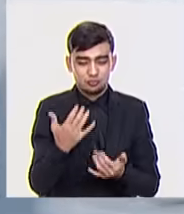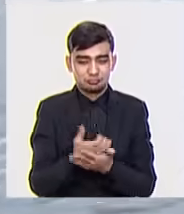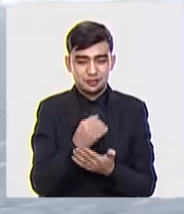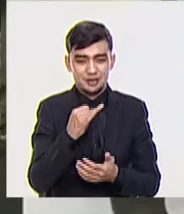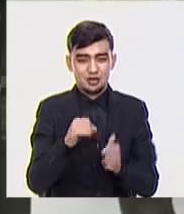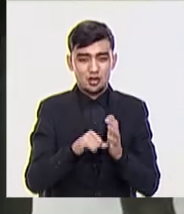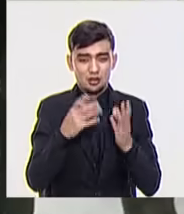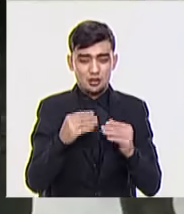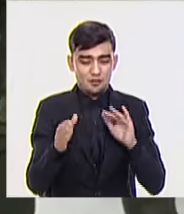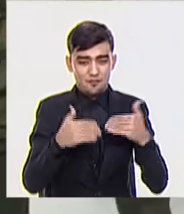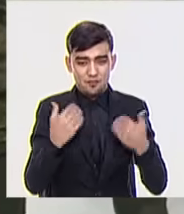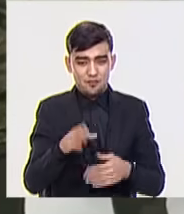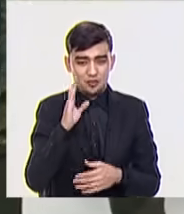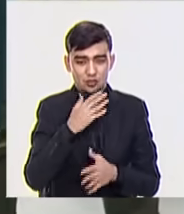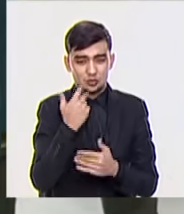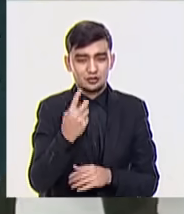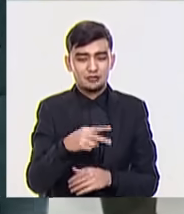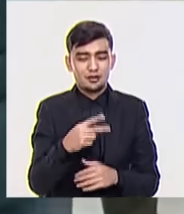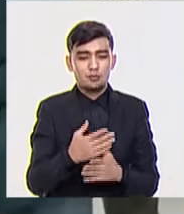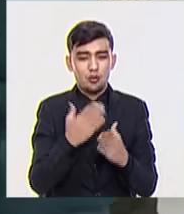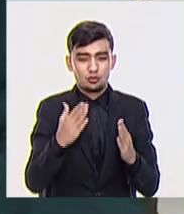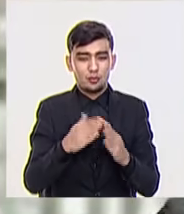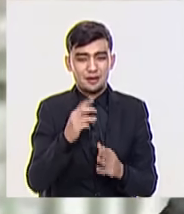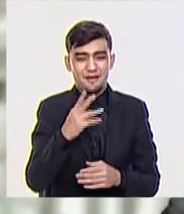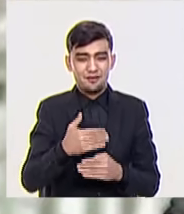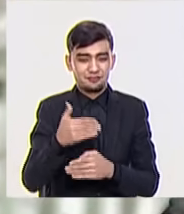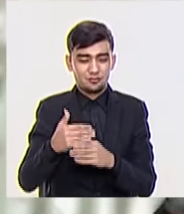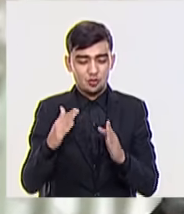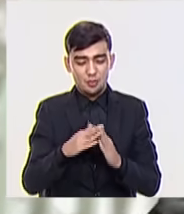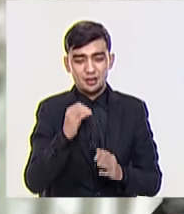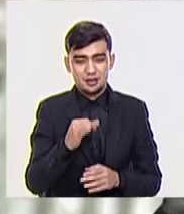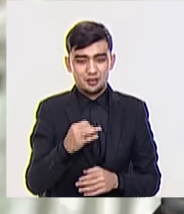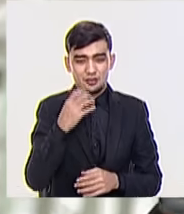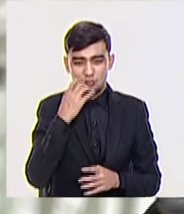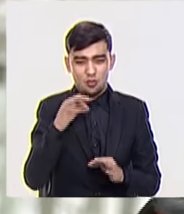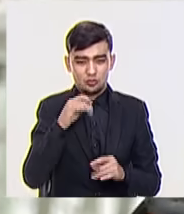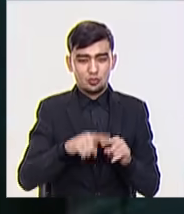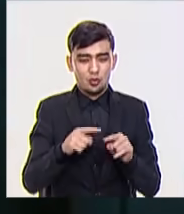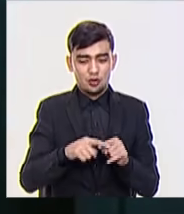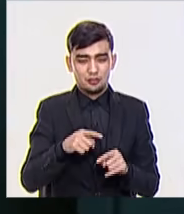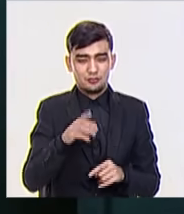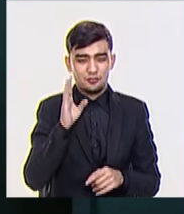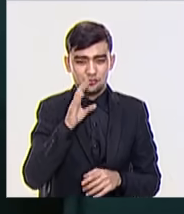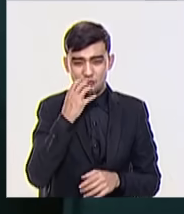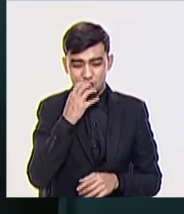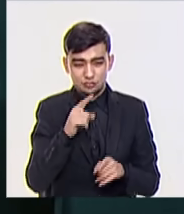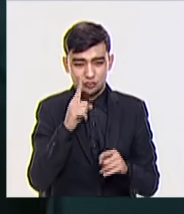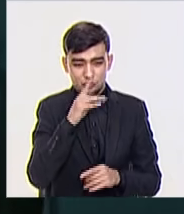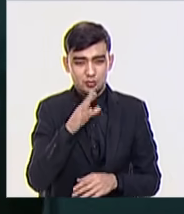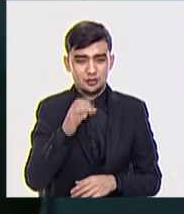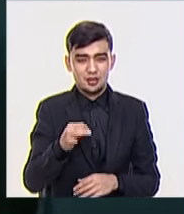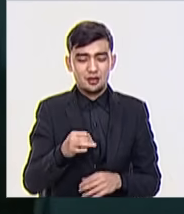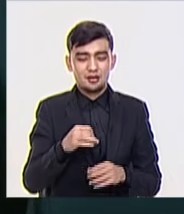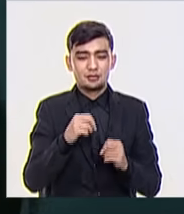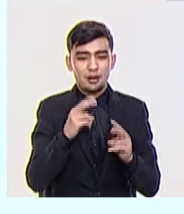күннен асты. Су болмағандықтан 20-дан астам тұрғын үйді орталықтандырылған жылу жүйесінен ажырату қаупі төніп тұр. Мұнда су жылу жүйесіне жауапты